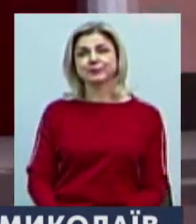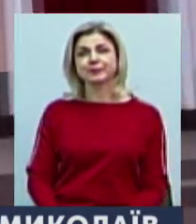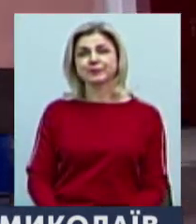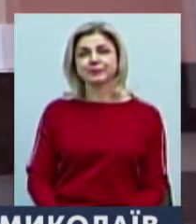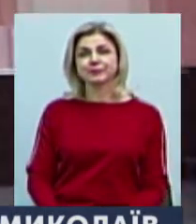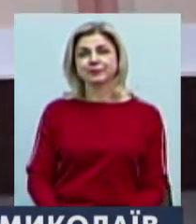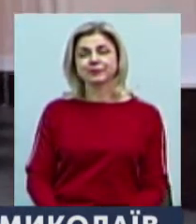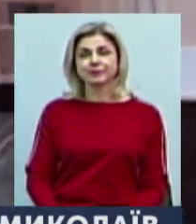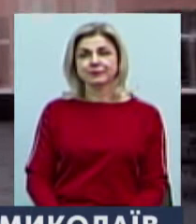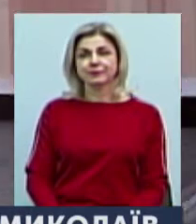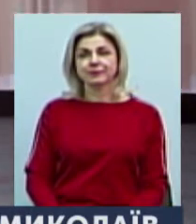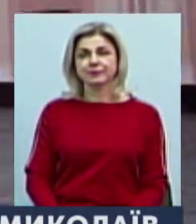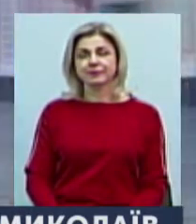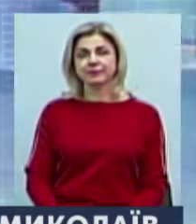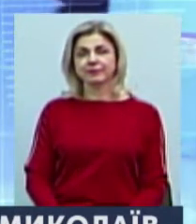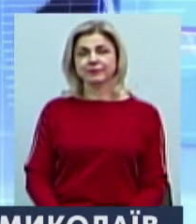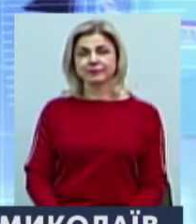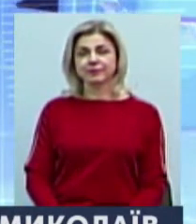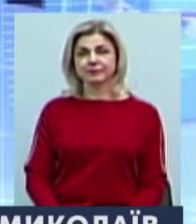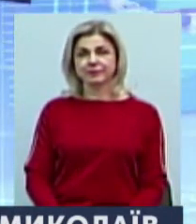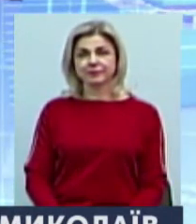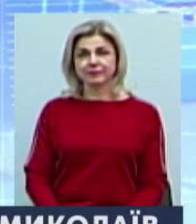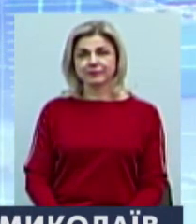новини Миколаївщини.